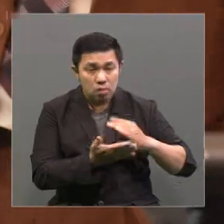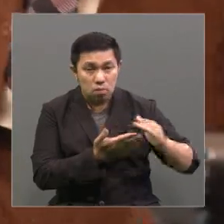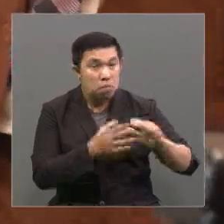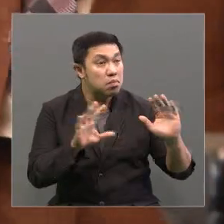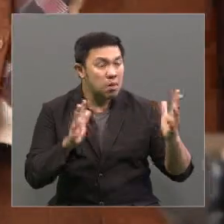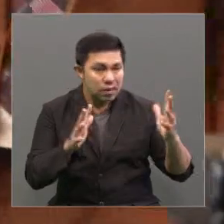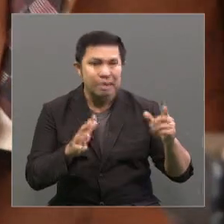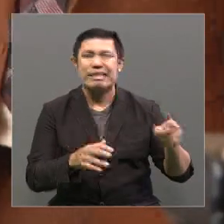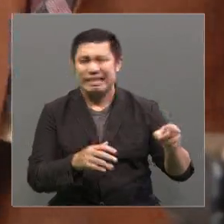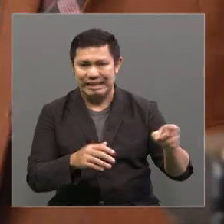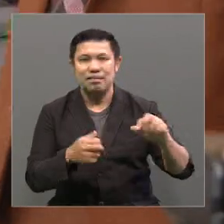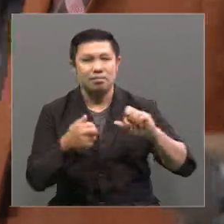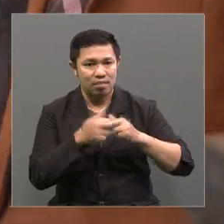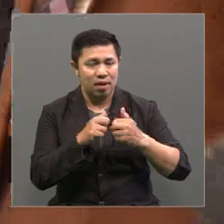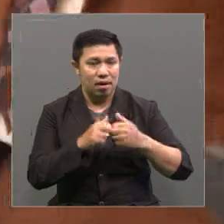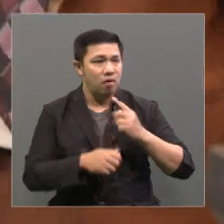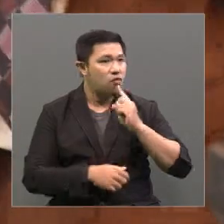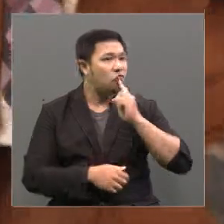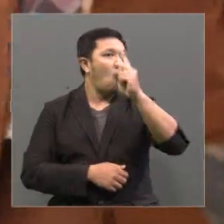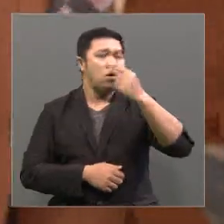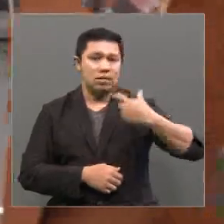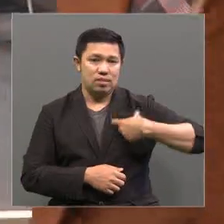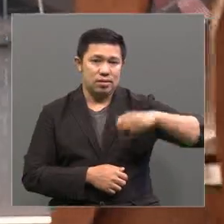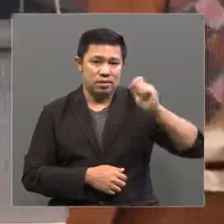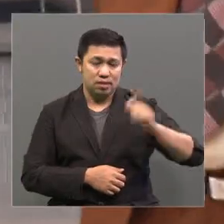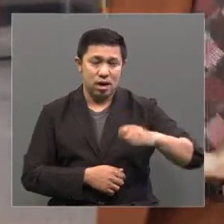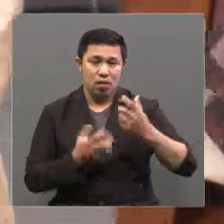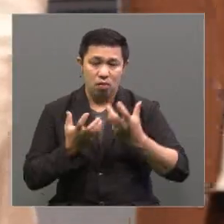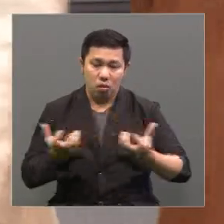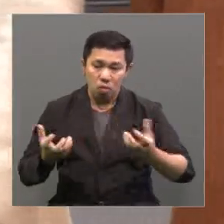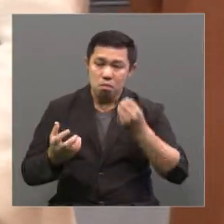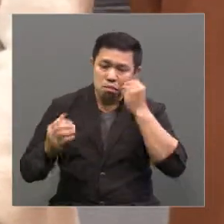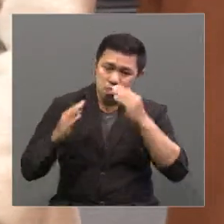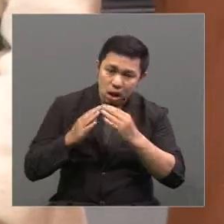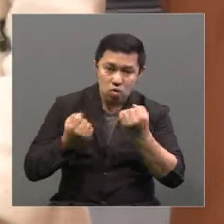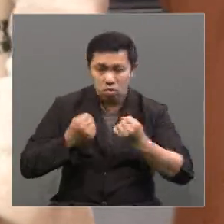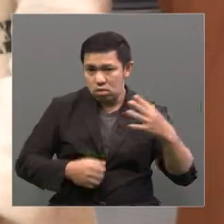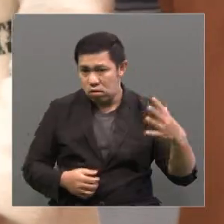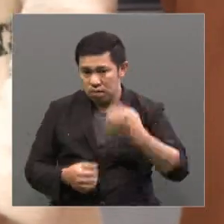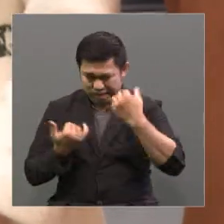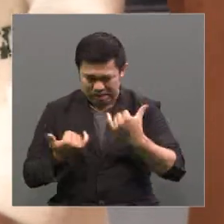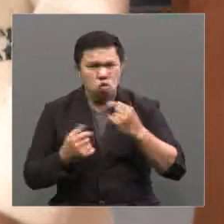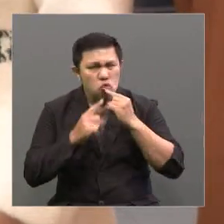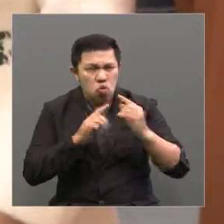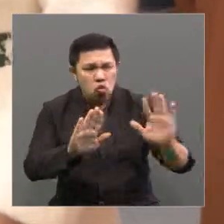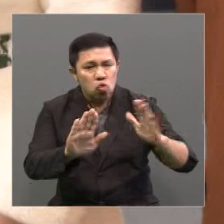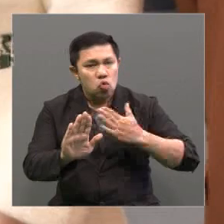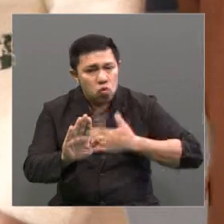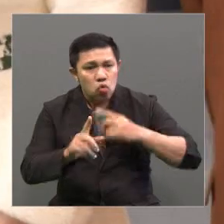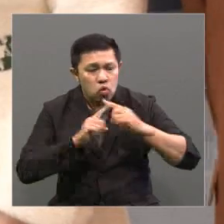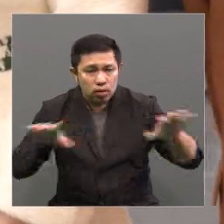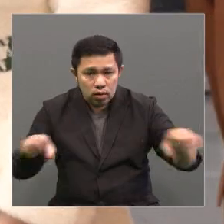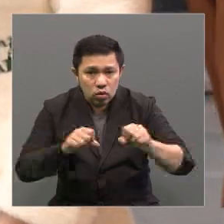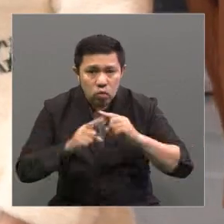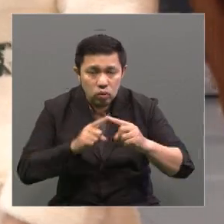การผิดชำระหนี้ทีนี้แหละจะเข้าสู่กระบวนการยื่นร้องต่อศาลขอให้ยึดทรัพย์ได้ทันทีเพียงแต่ว่าตอนนี้มาเจรจามาไกล่เกลี่ยกันก่อนนะ